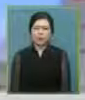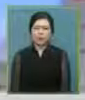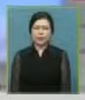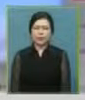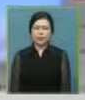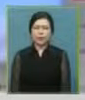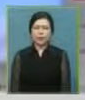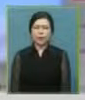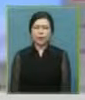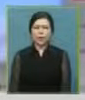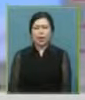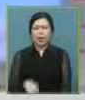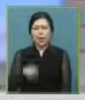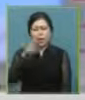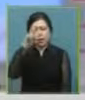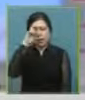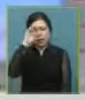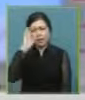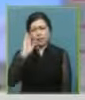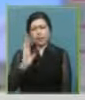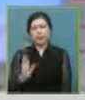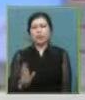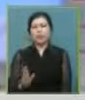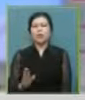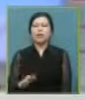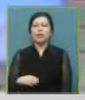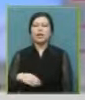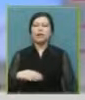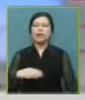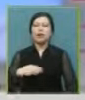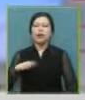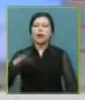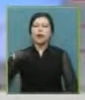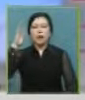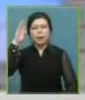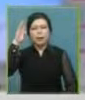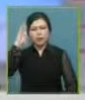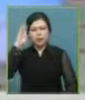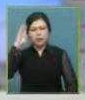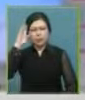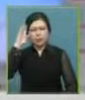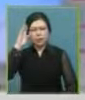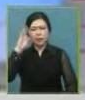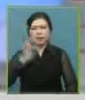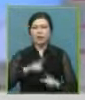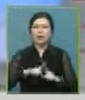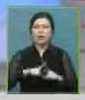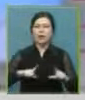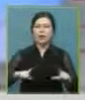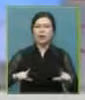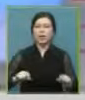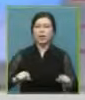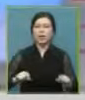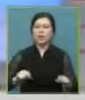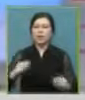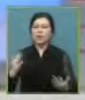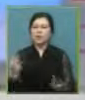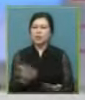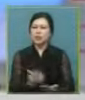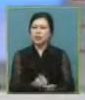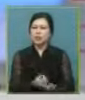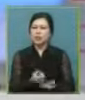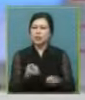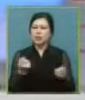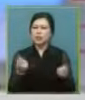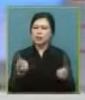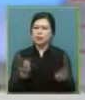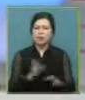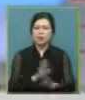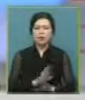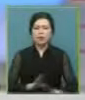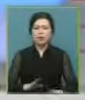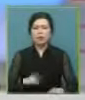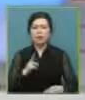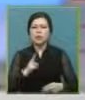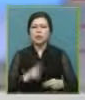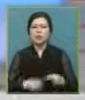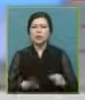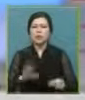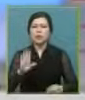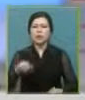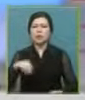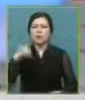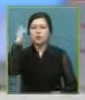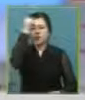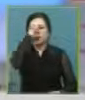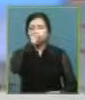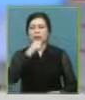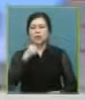Ел болашағына сапалы білім саналы ұрпақ кепіл болады. Оңтүстік облыстың бұл салада жеткен жетістіктер аз емес. Соңғы 5 жылда 262 білім нысаны